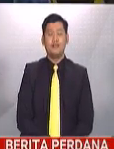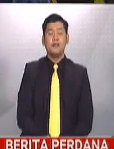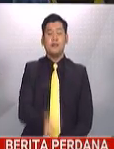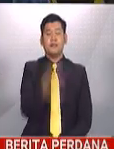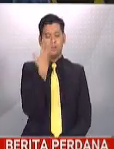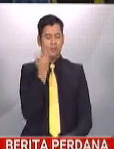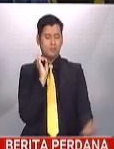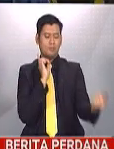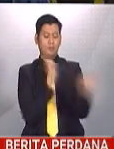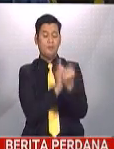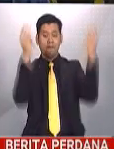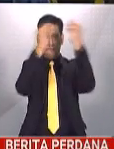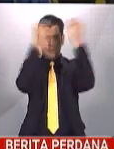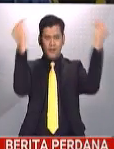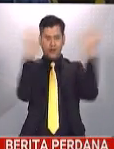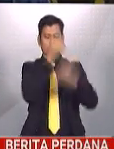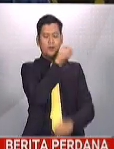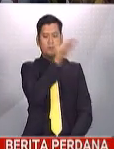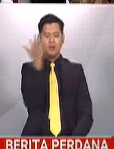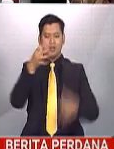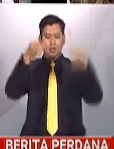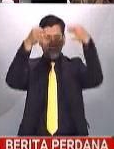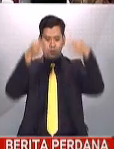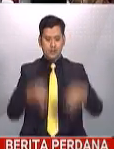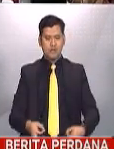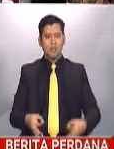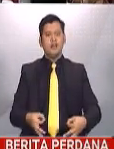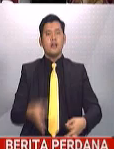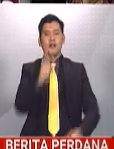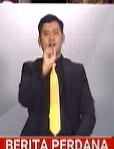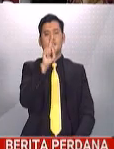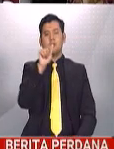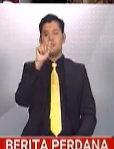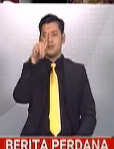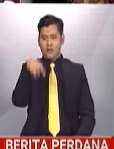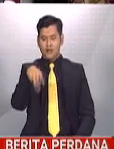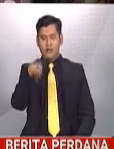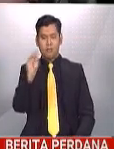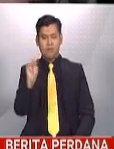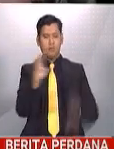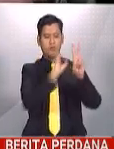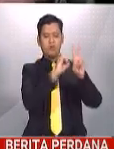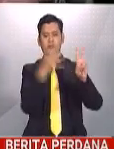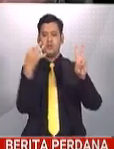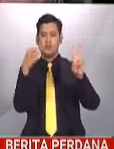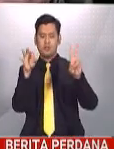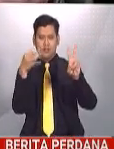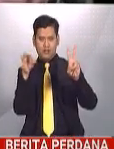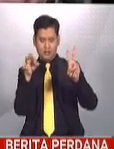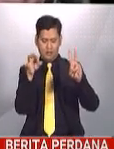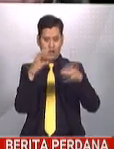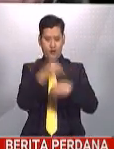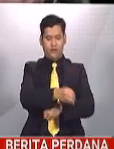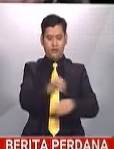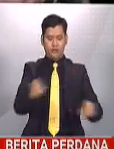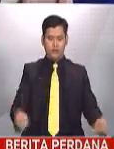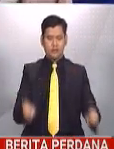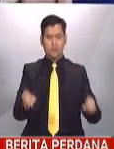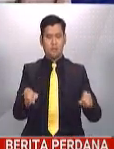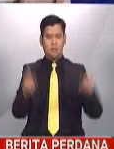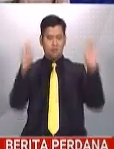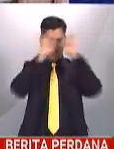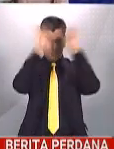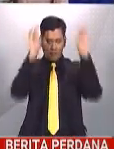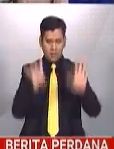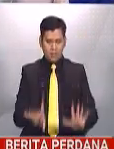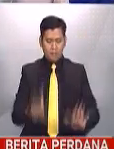Beliau ditemui pada majlis pengumuman keputusan pemeriksaan STPM 2019 di Pejabat Majlis Pemeriksaan Malaysia di Selayang.